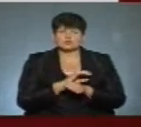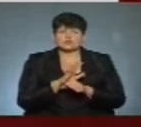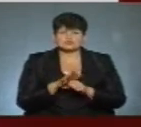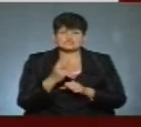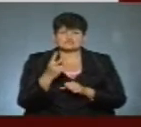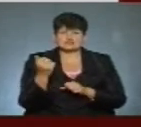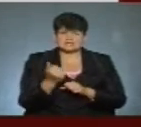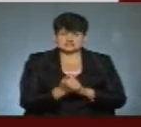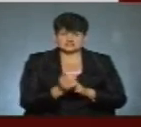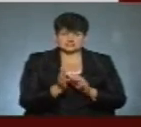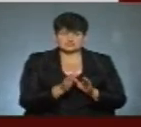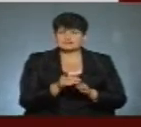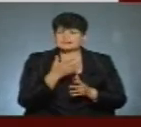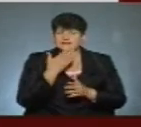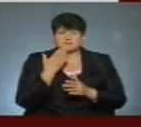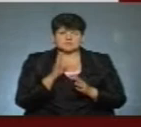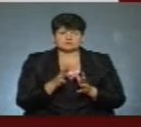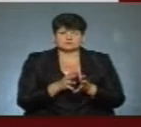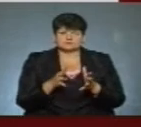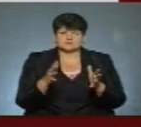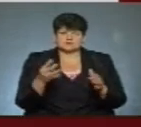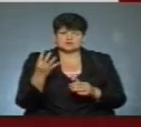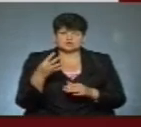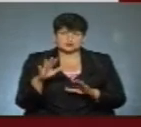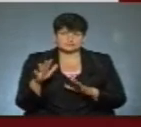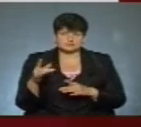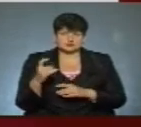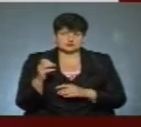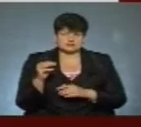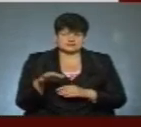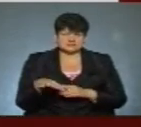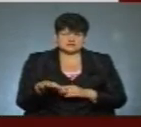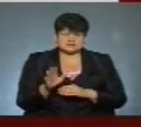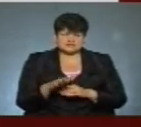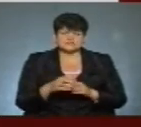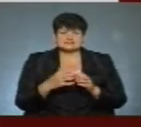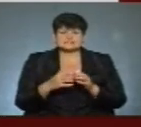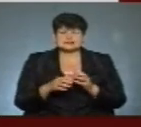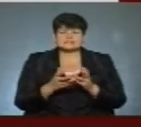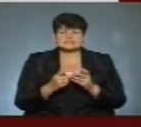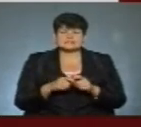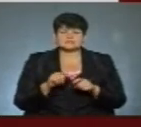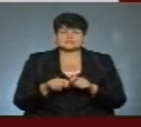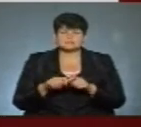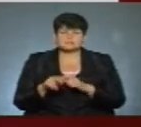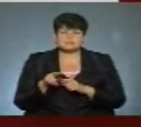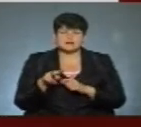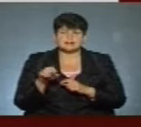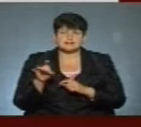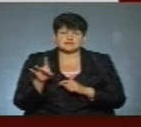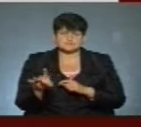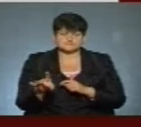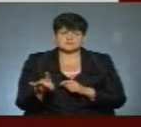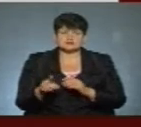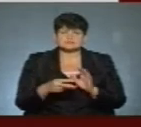за 2 тижні. Він не має перевищувати 40 випадків на 100 тисяч населення. Середня ж кількість тестувань методом ПЛР та ІФА